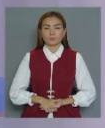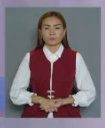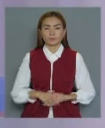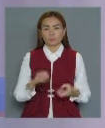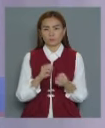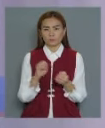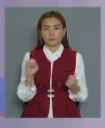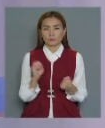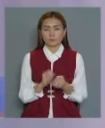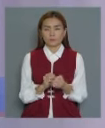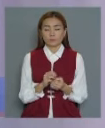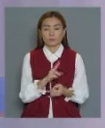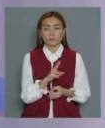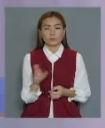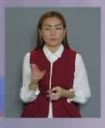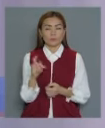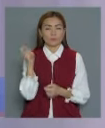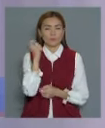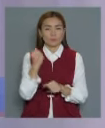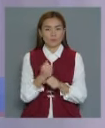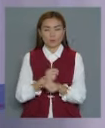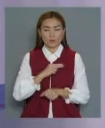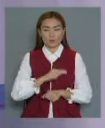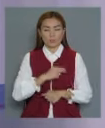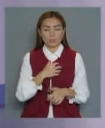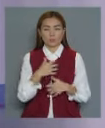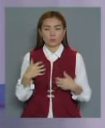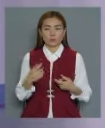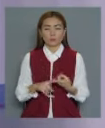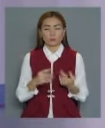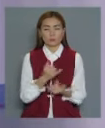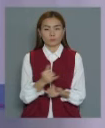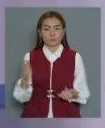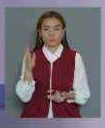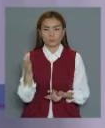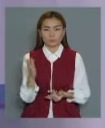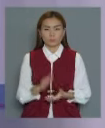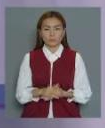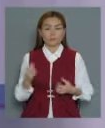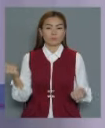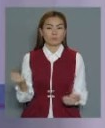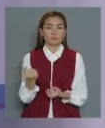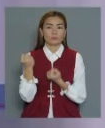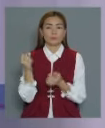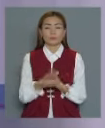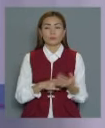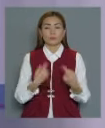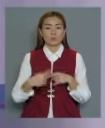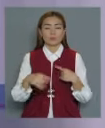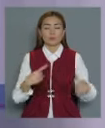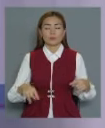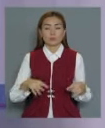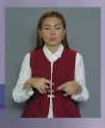әрқашанда кім мал шаруашылығымен айналысам дейді, соны қолдауға, мынау әртүрлі